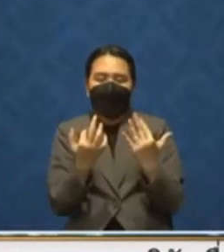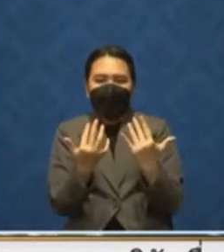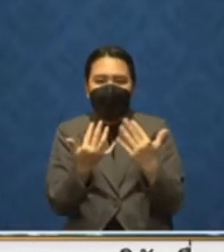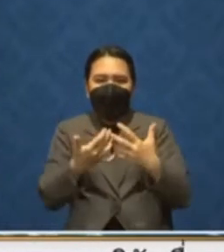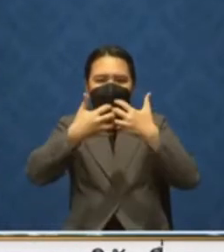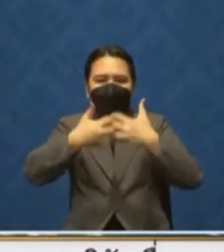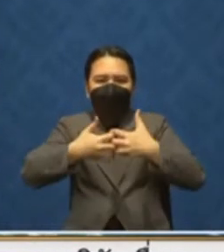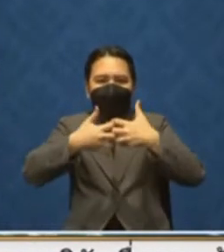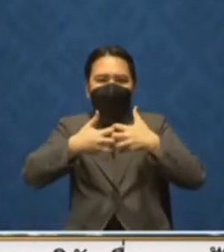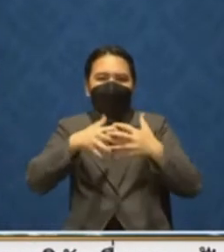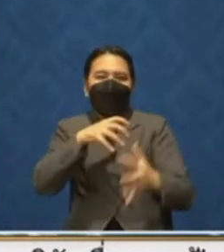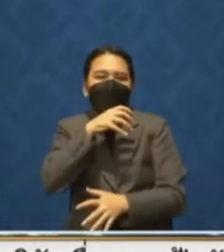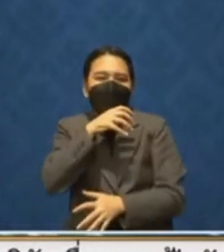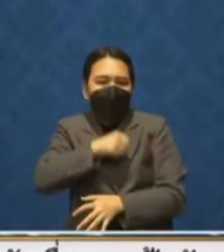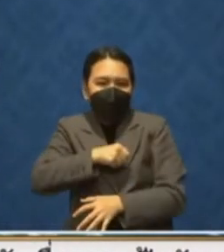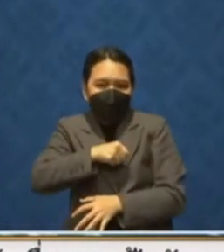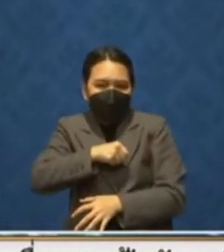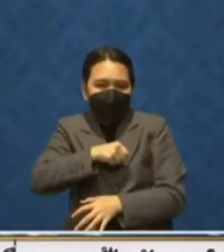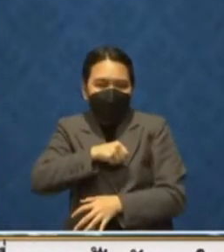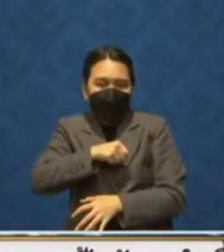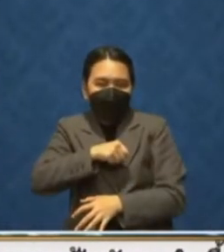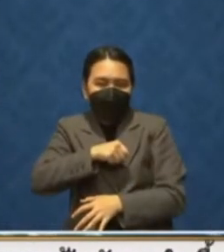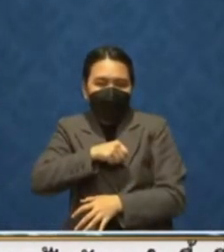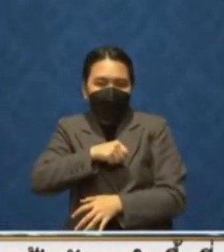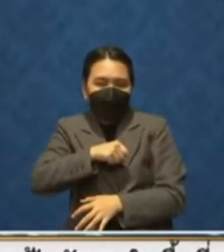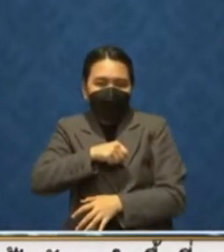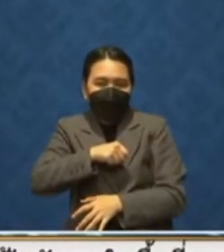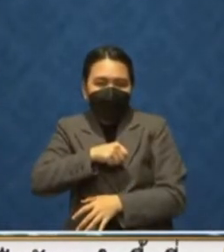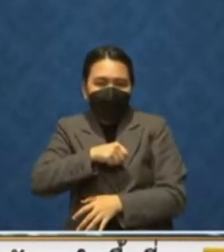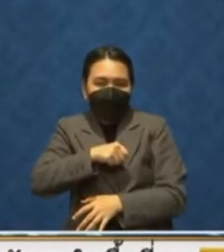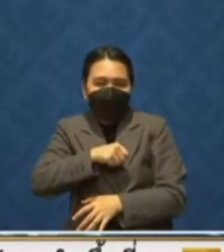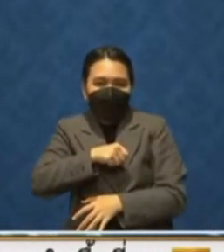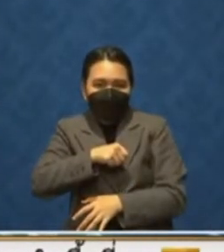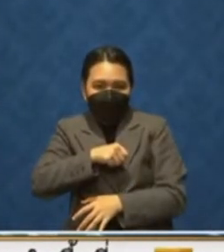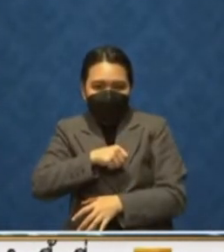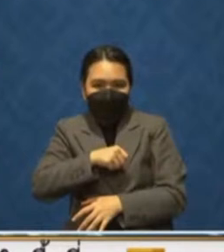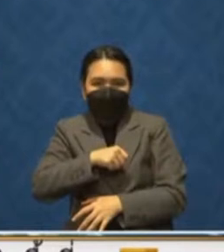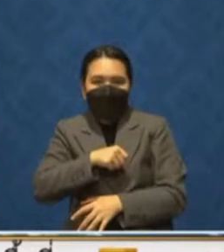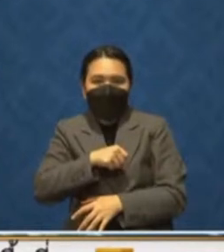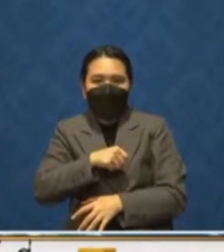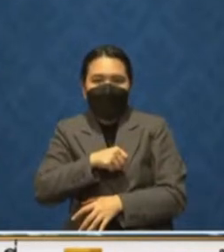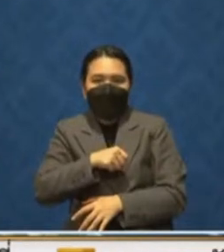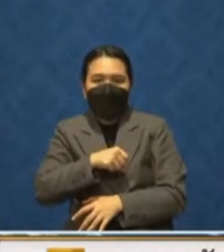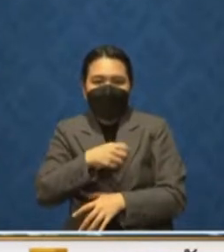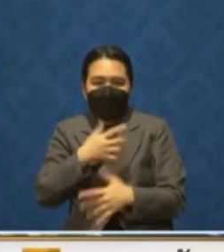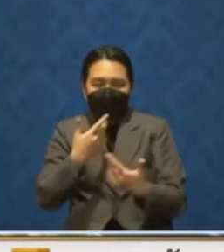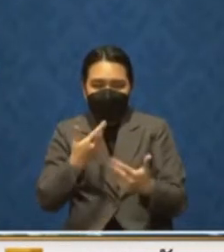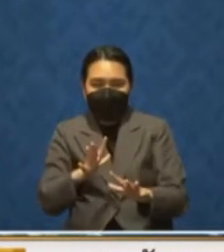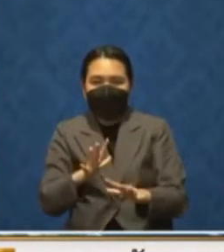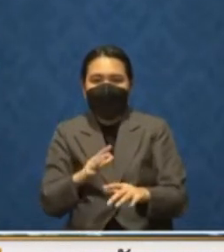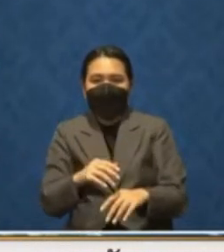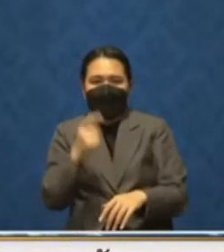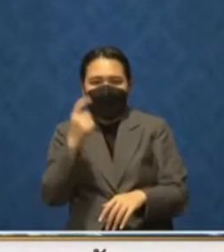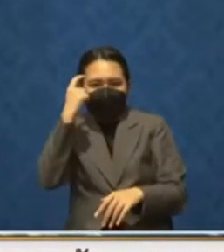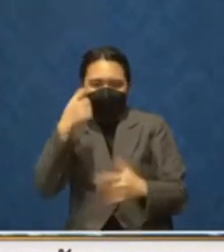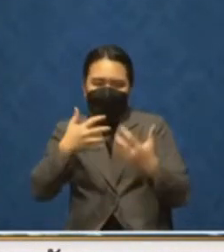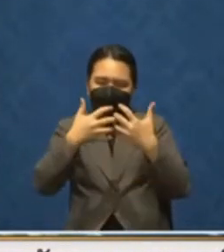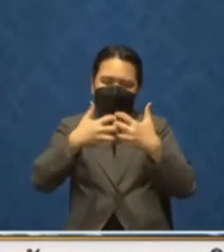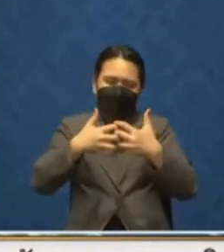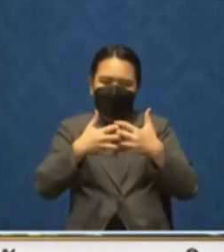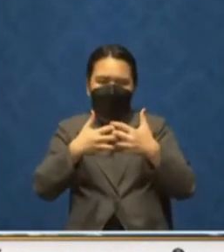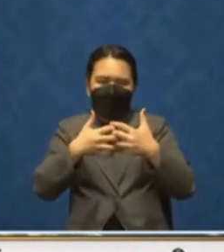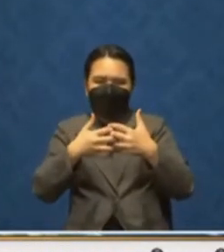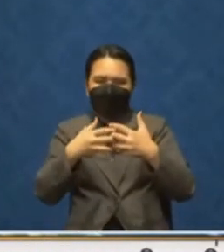นะครับที่จะเตรียมปลดระวางประสิทธิภาพไม่ค่อยดี